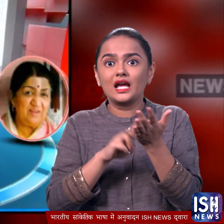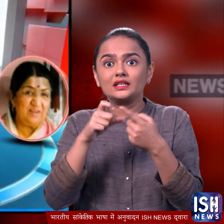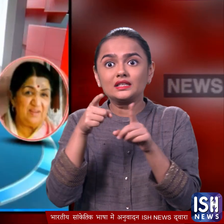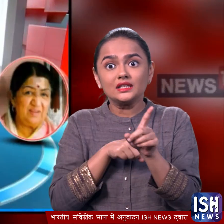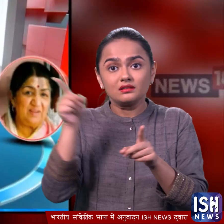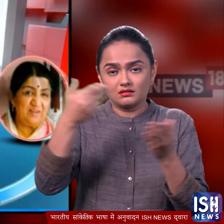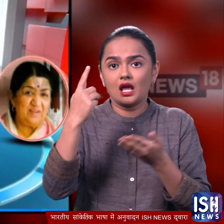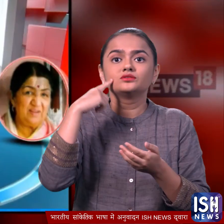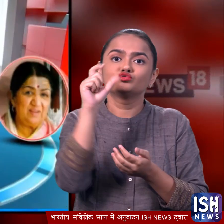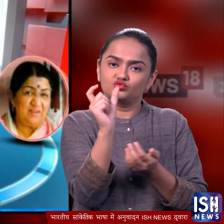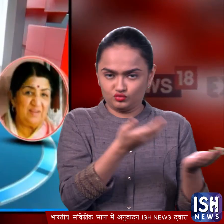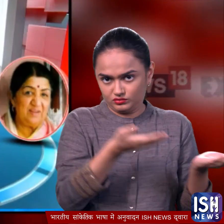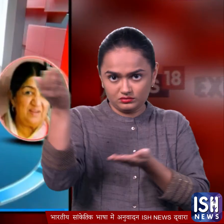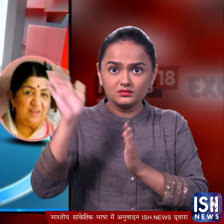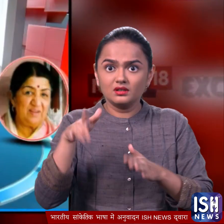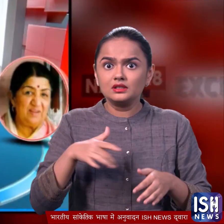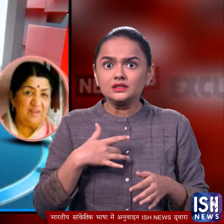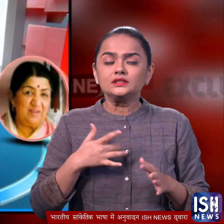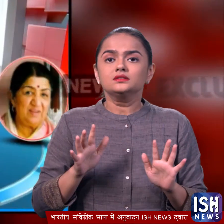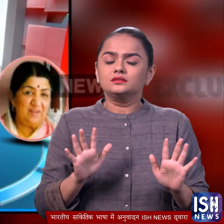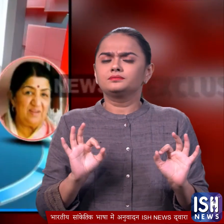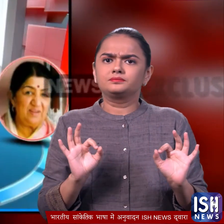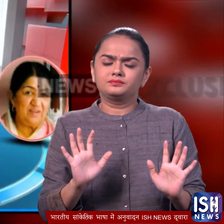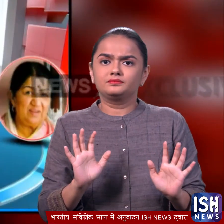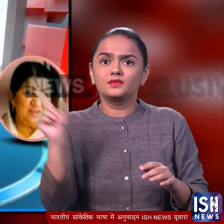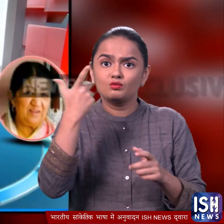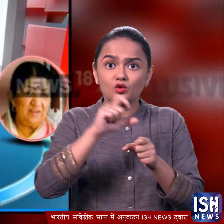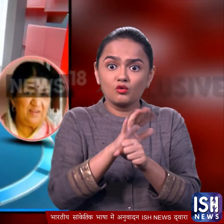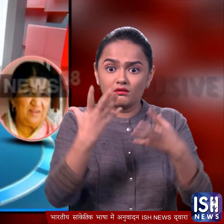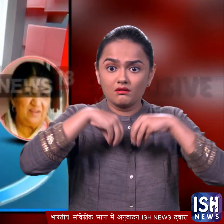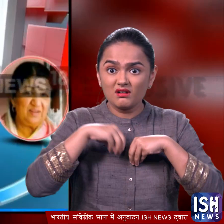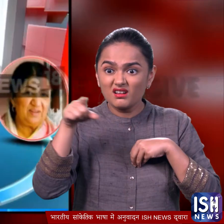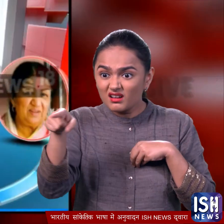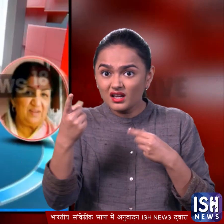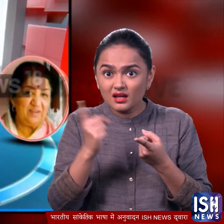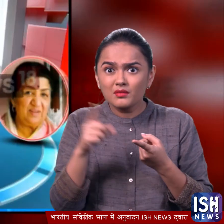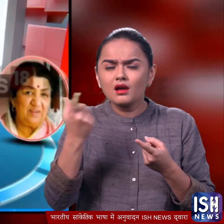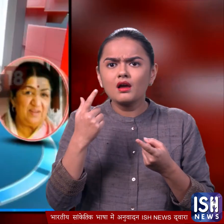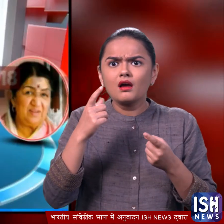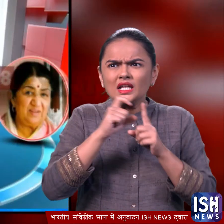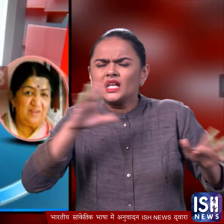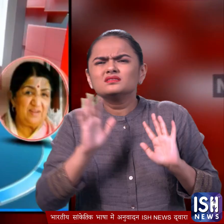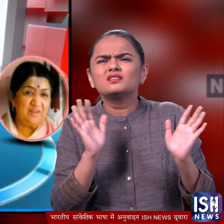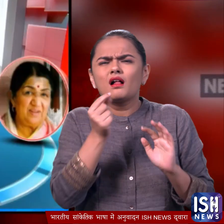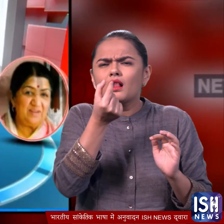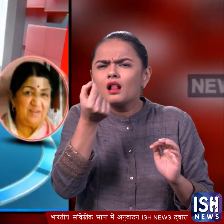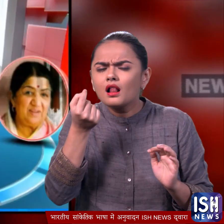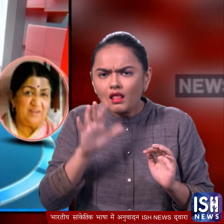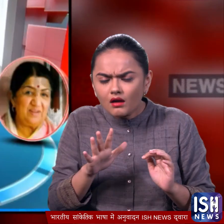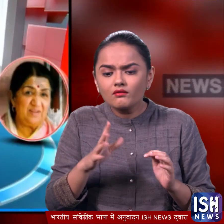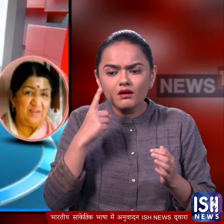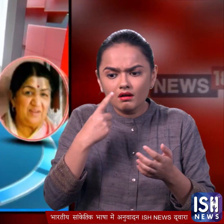के आईसीयू वार्ड में भर्ती हैं, जहां लता मंगेशकर की हालत स्थिर बताई गई। खबर है कि कोरोना की चपेट में आई लता मंगेशकर में हल्के लक्षण पाए